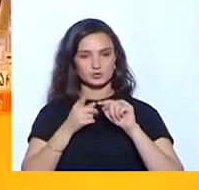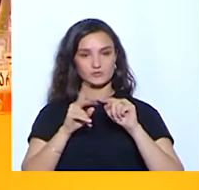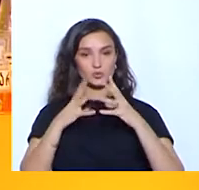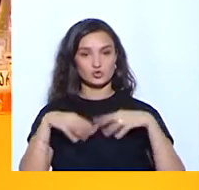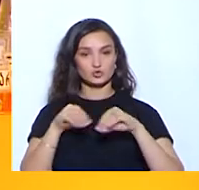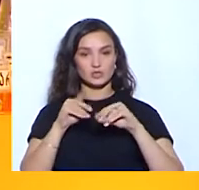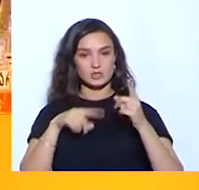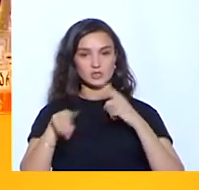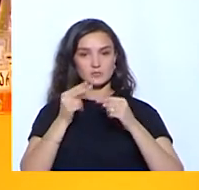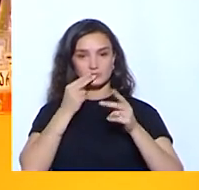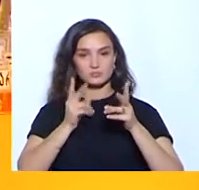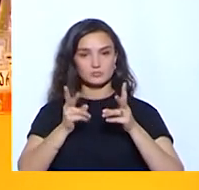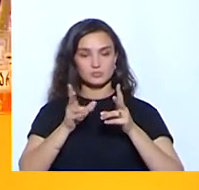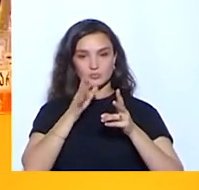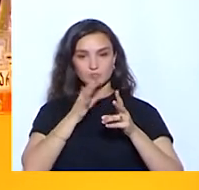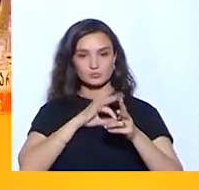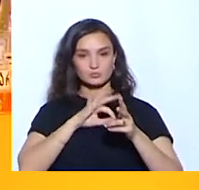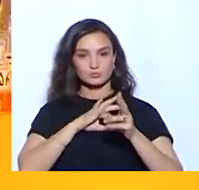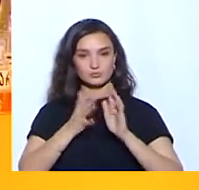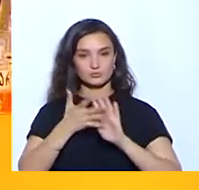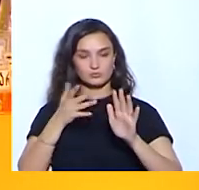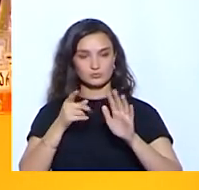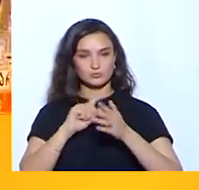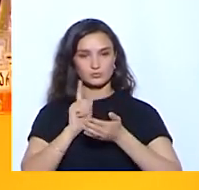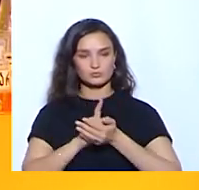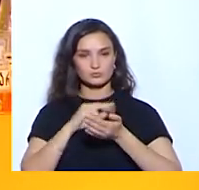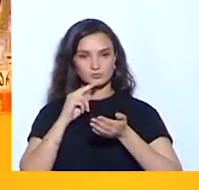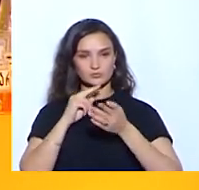წევრებმა, ვისაც ჭირდება კერძების მომზადების დროს ამის გააზრება, აუცილებელია გავითვალისწინოთ.